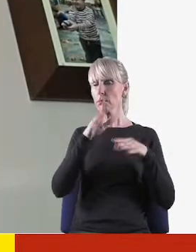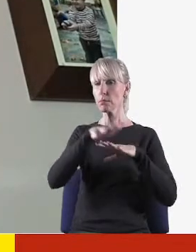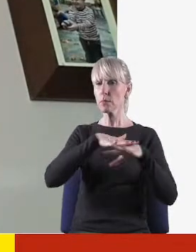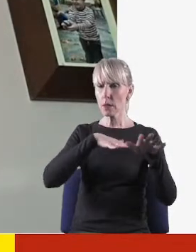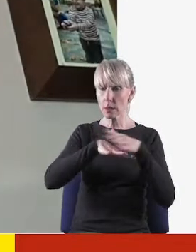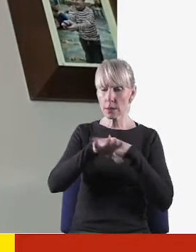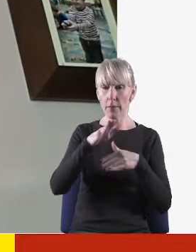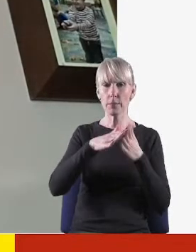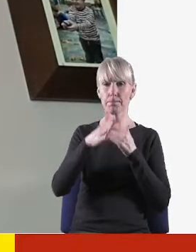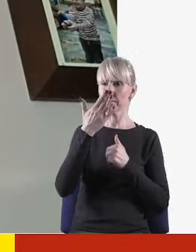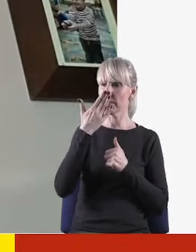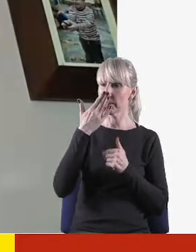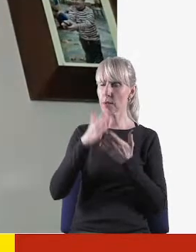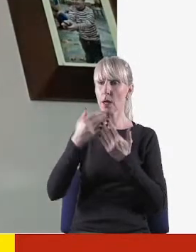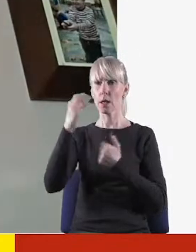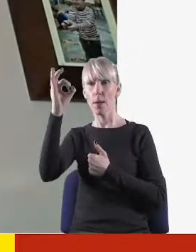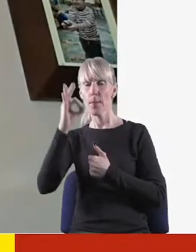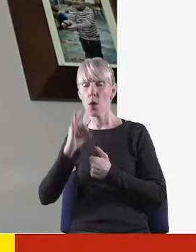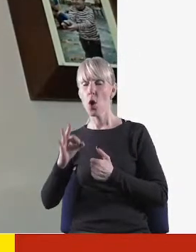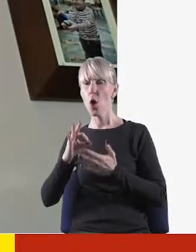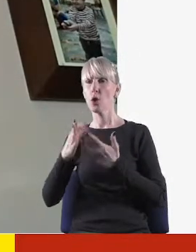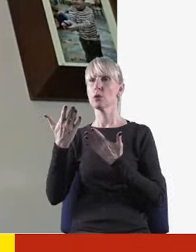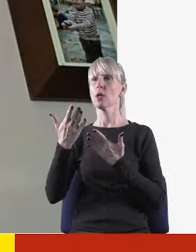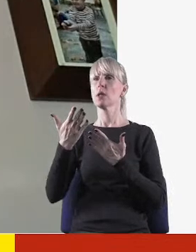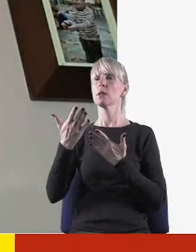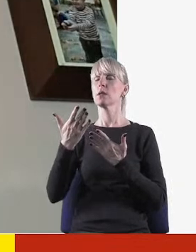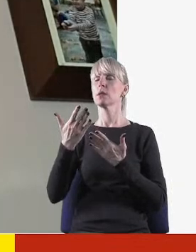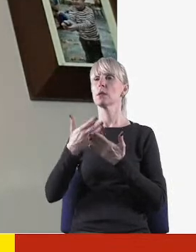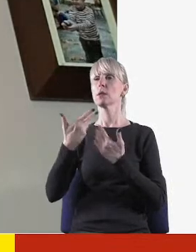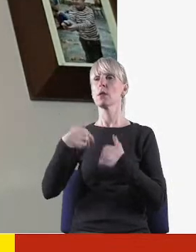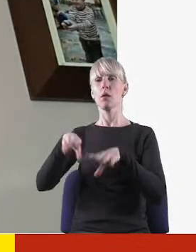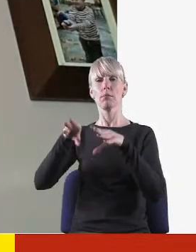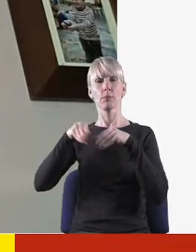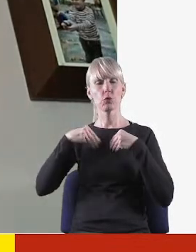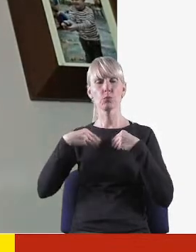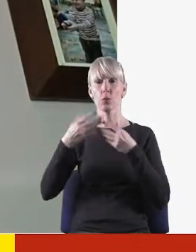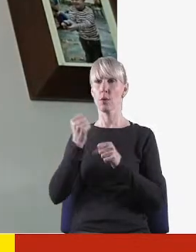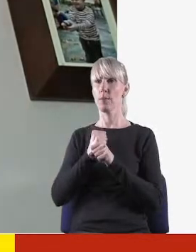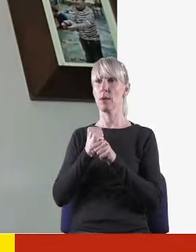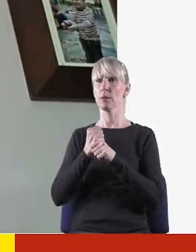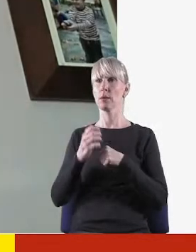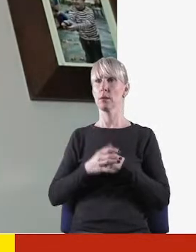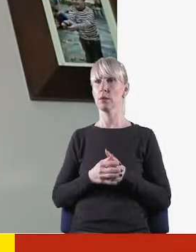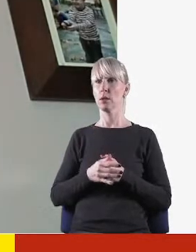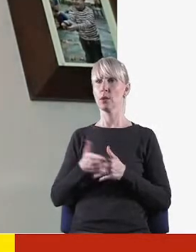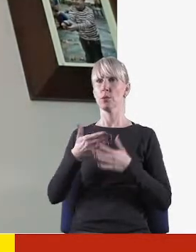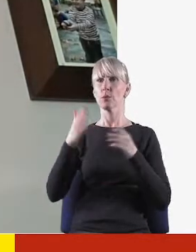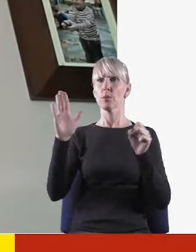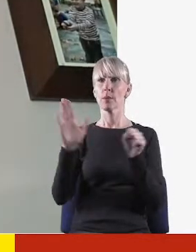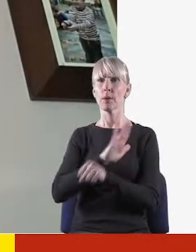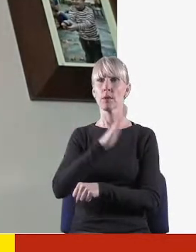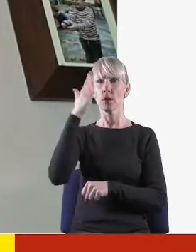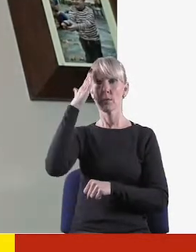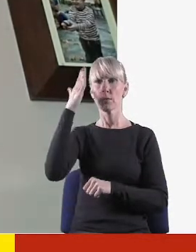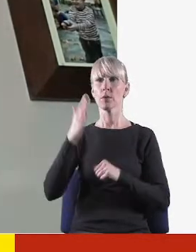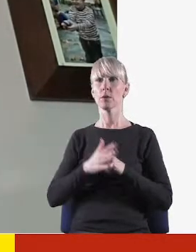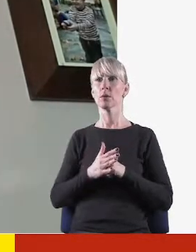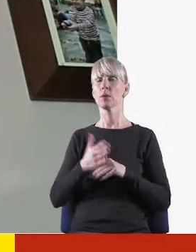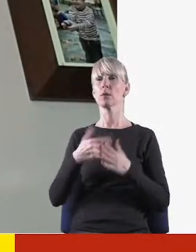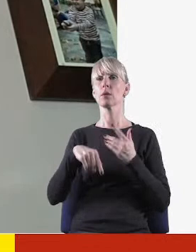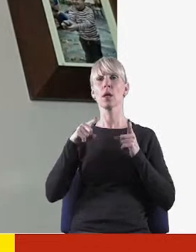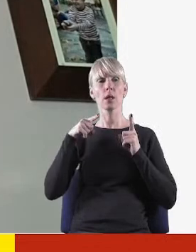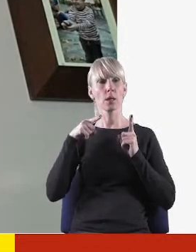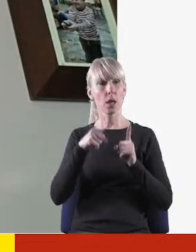procent absolwentów uzyskuje pracę, tak? Czy żebyśmy mieli pełną wiedzę, które kierunki